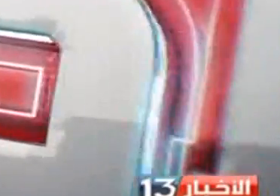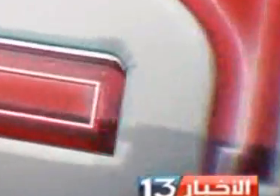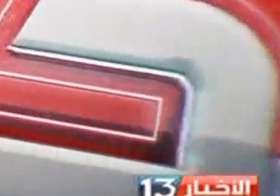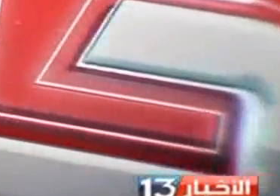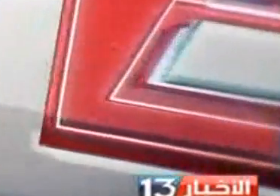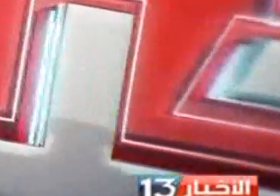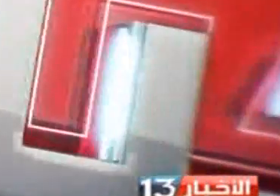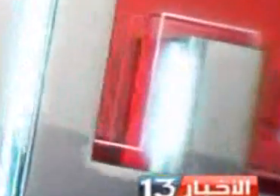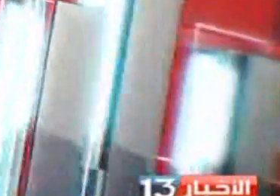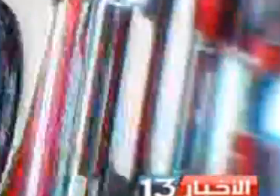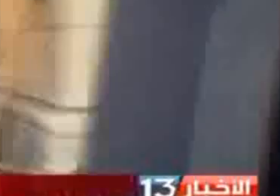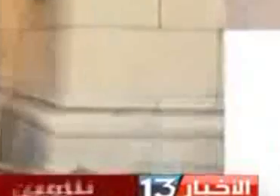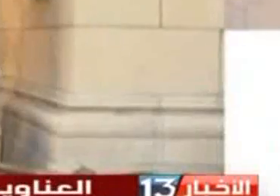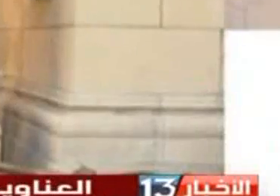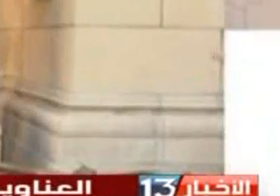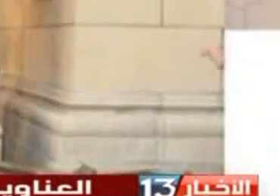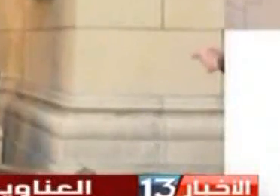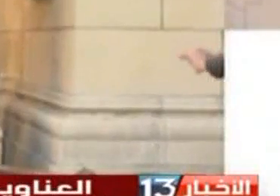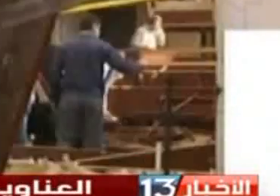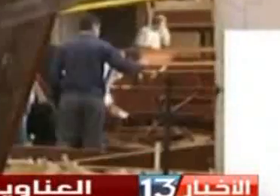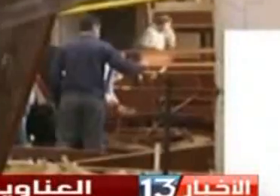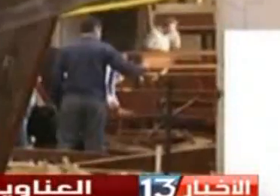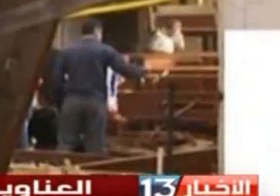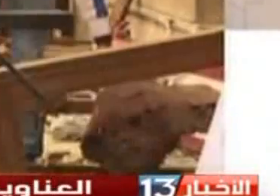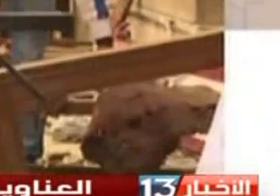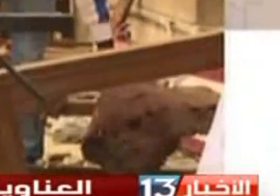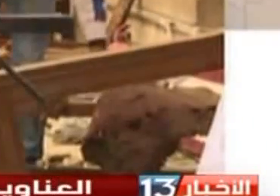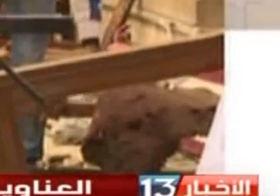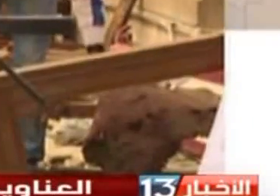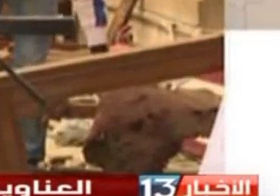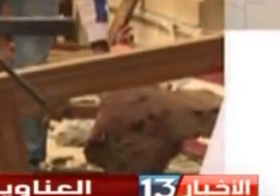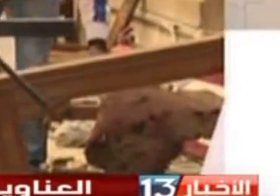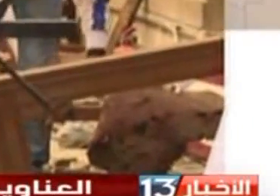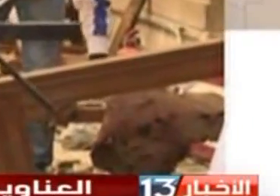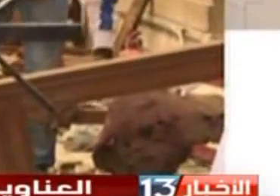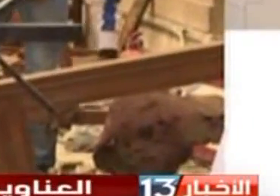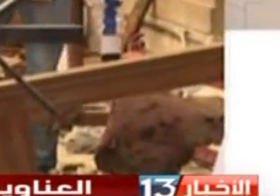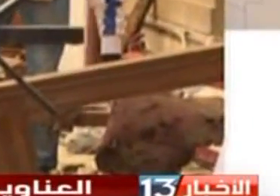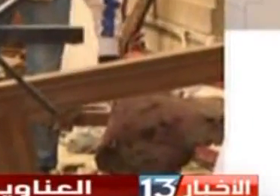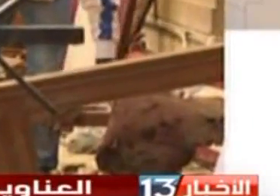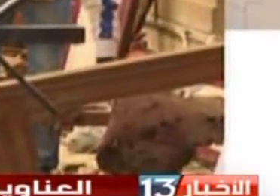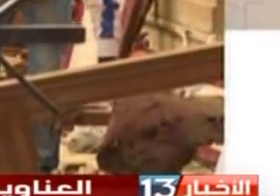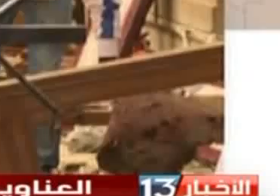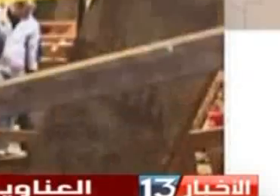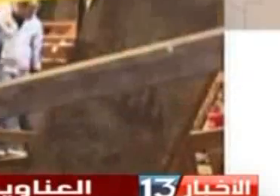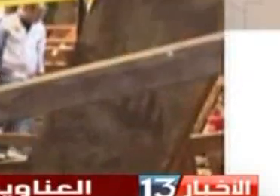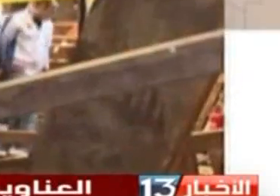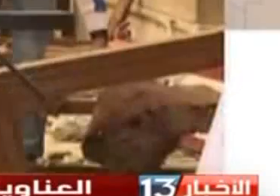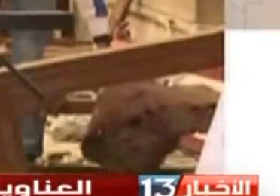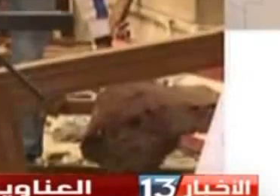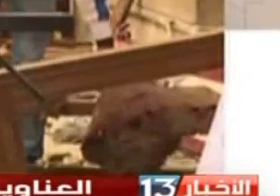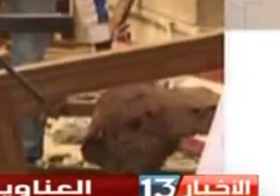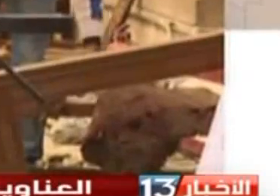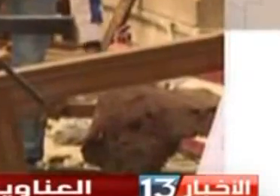الاسواق هجوم بالرصاص يستهدف اقباط جنوب مصر يوقع عشرات القتلى والجرحى والرئيس المصري يدعي الى اجتماع